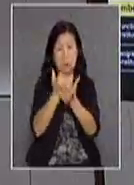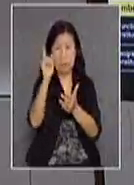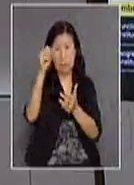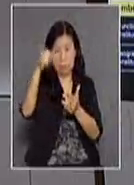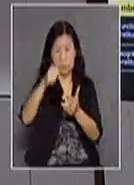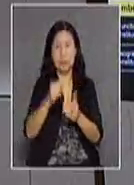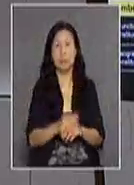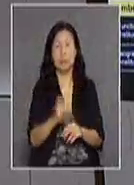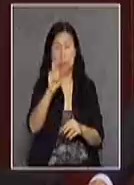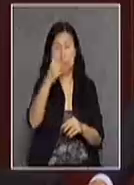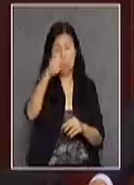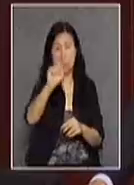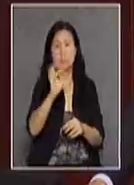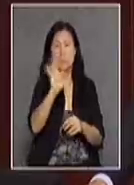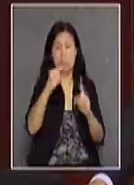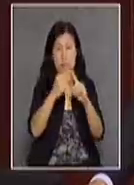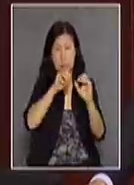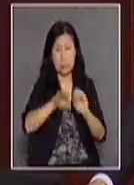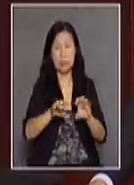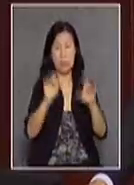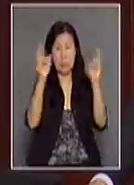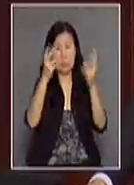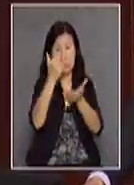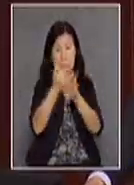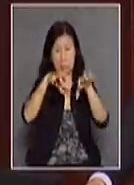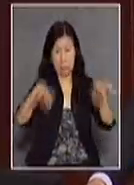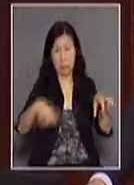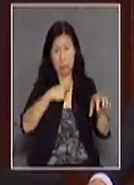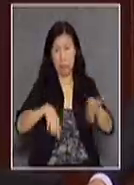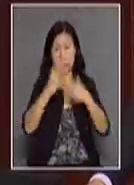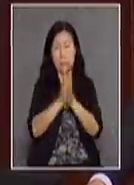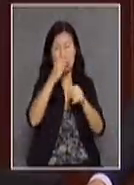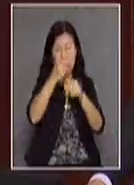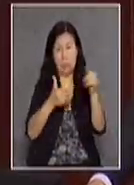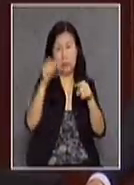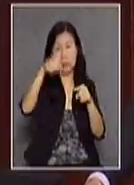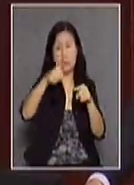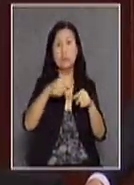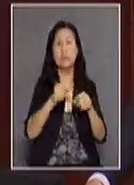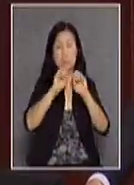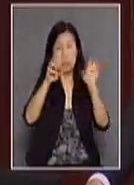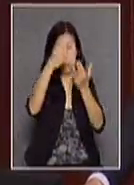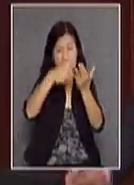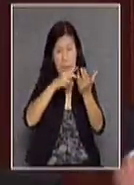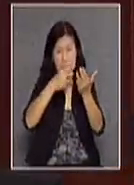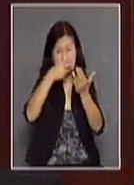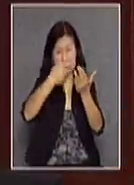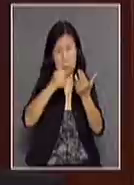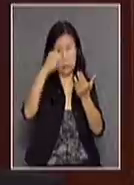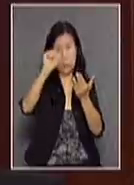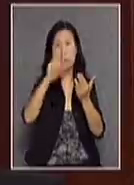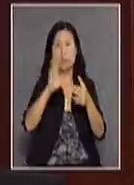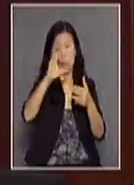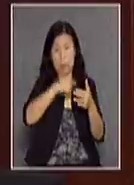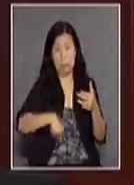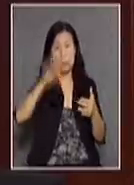成，9位反對，沒有人棄權。議題未獲得兩部分在席委員分別以過半數贊成。我宣布修正案被否決。陳志全議